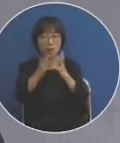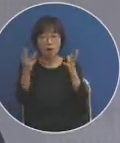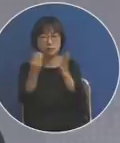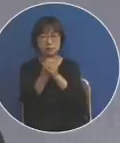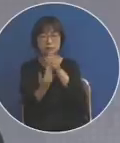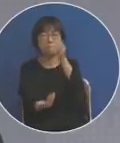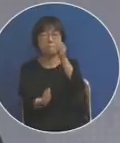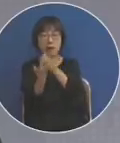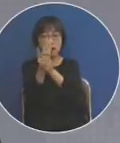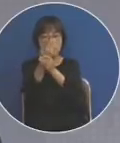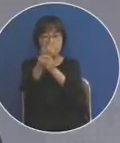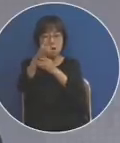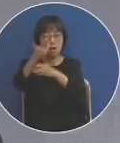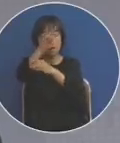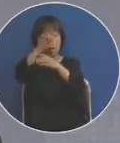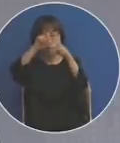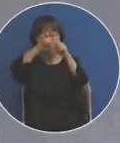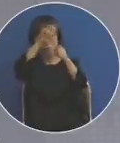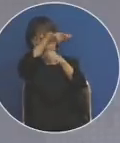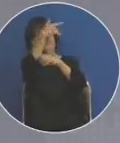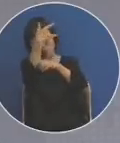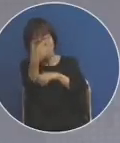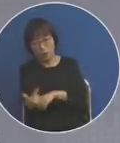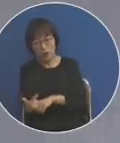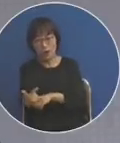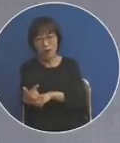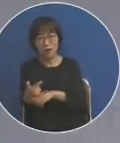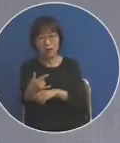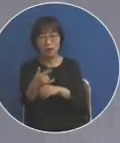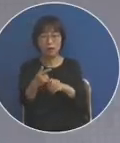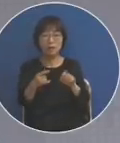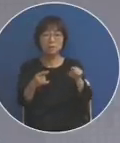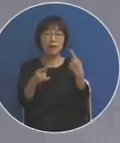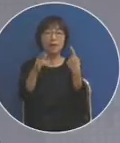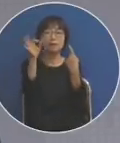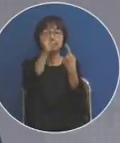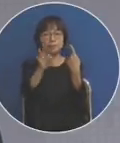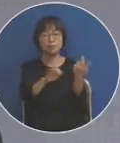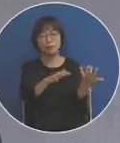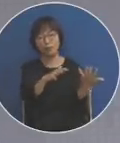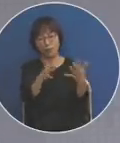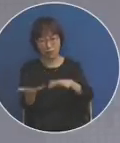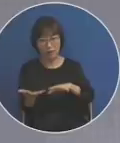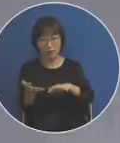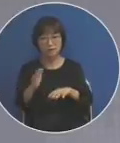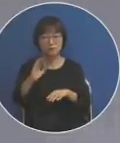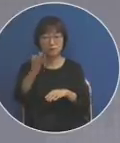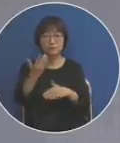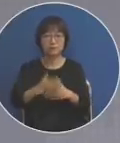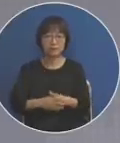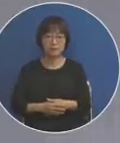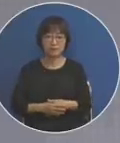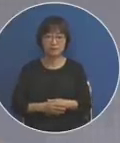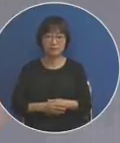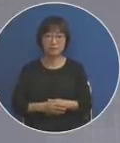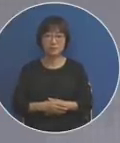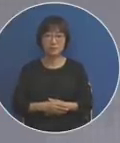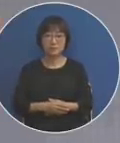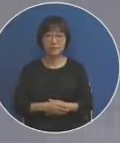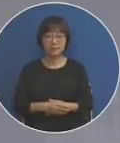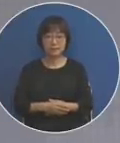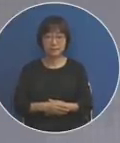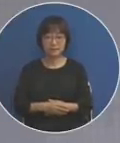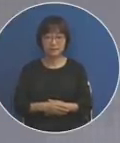사망한 비행기란 말이에요. Then 100% that will be a plane that will crash. 그리고 다 하고도 이거 안 하면 안 돼. 그래서 여러분